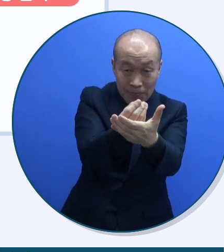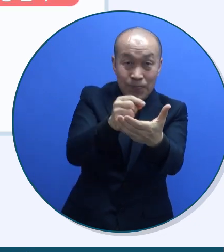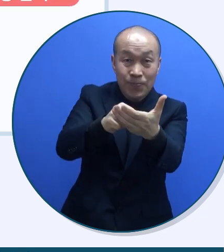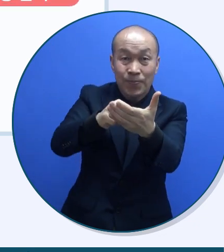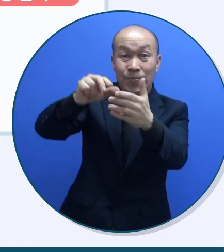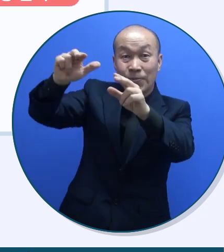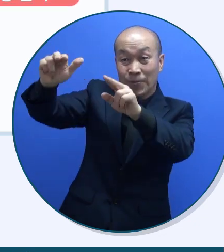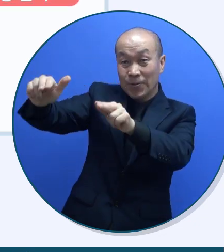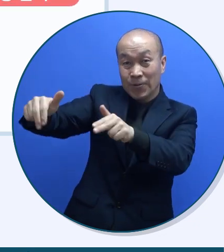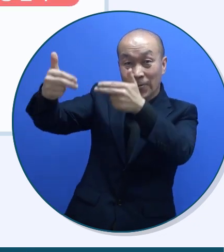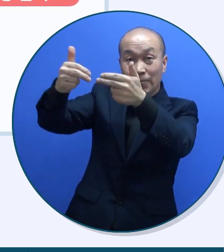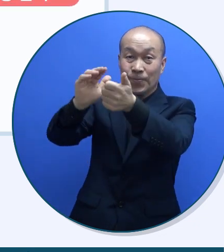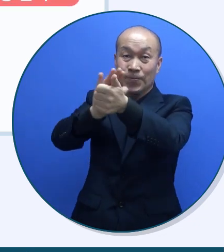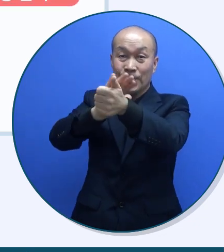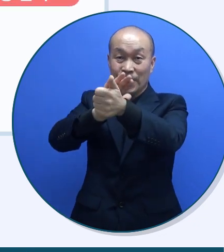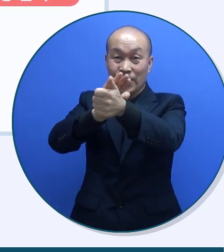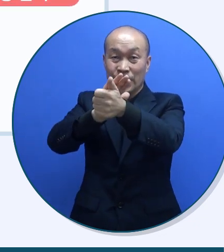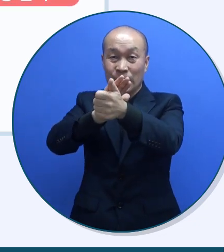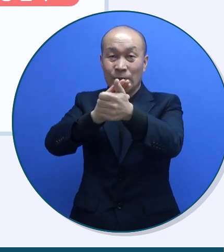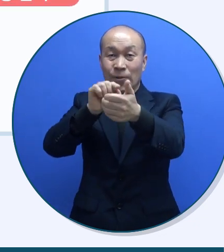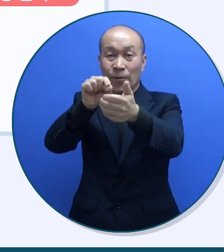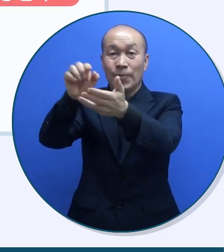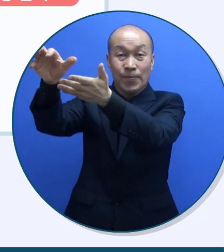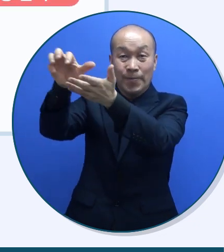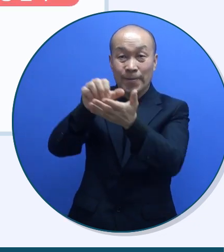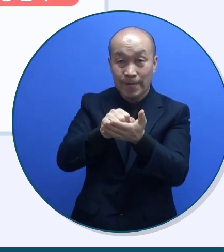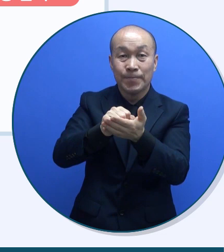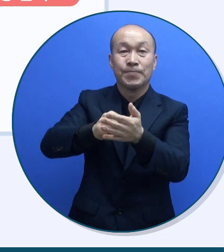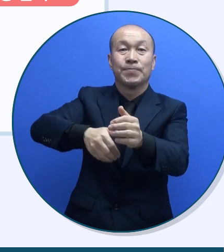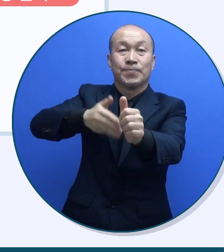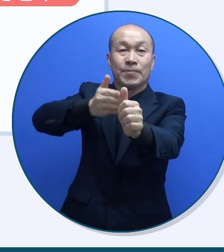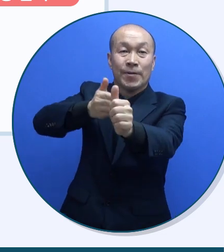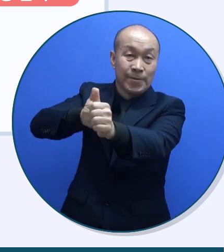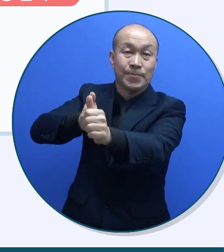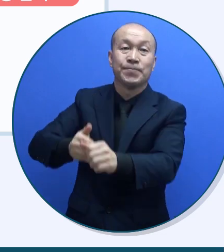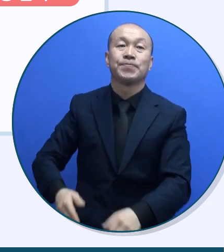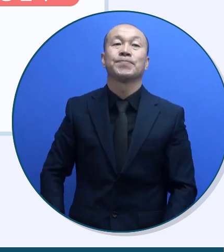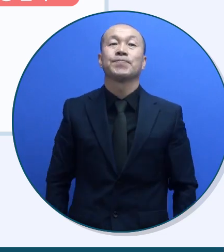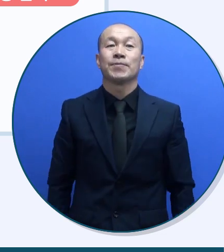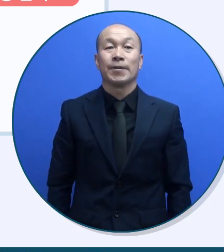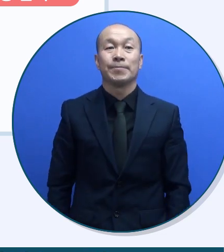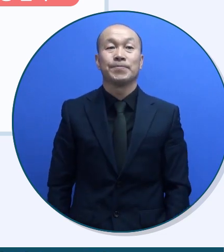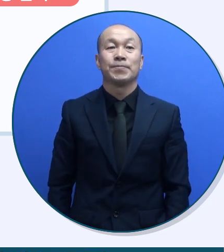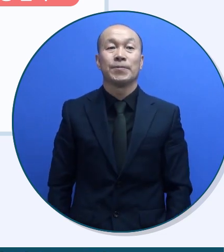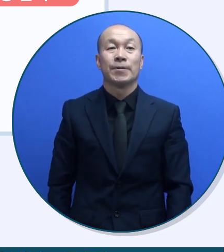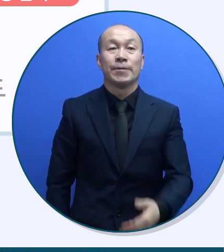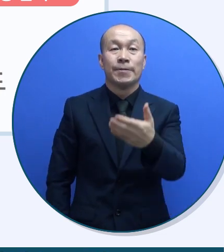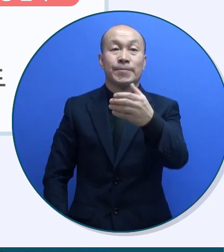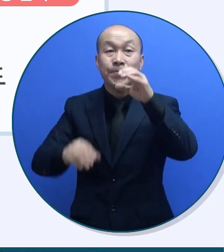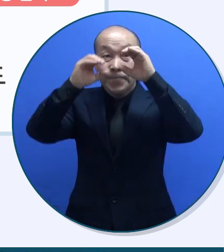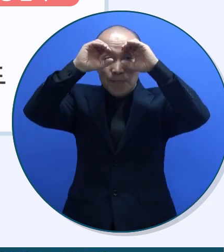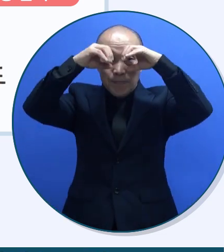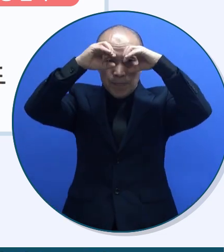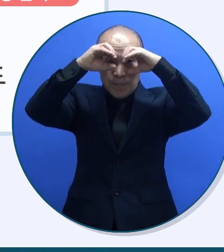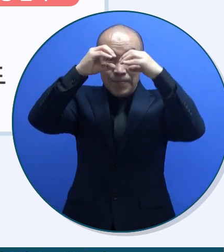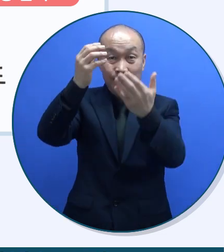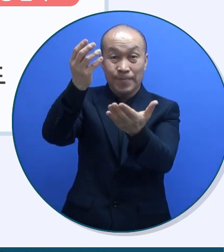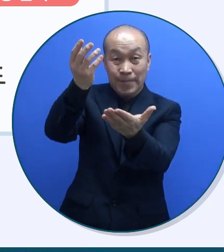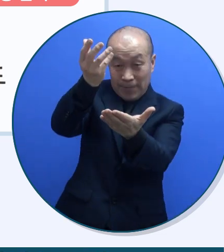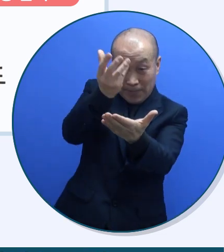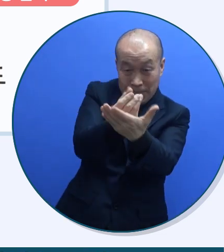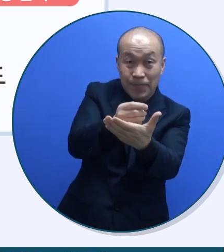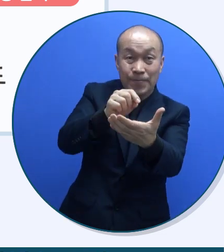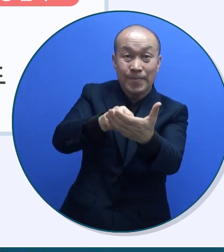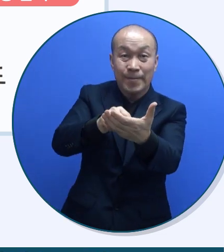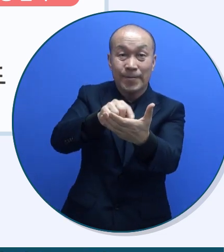아이폰이나 알뜰폰으로는 이런 영상통화 서비스가 제공되지 않으니 이 점 참고해 주세요. 그리고 플레이스토어나